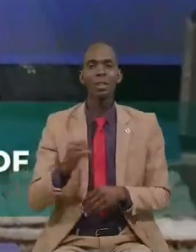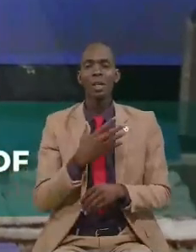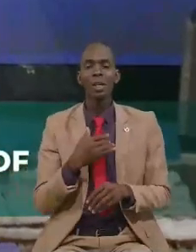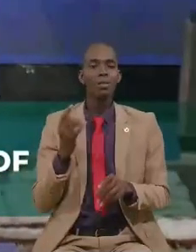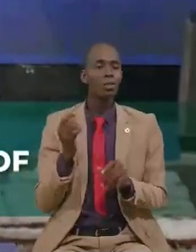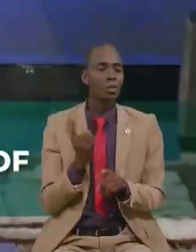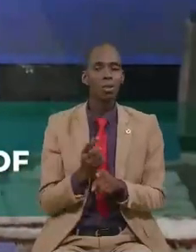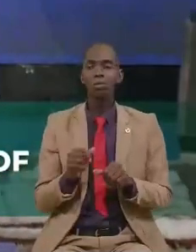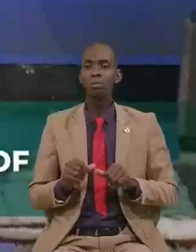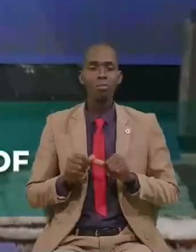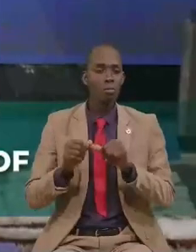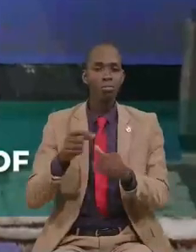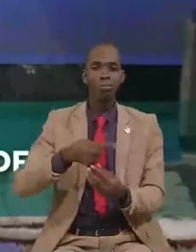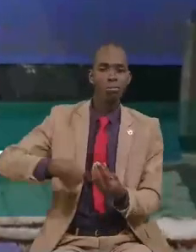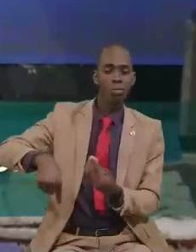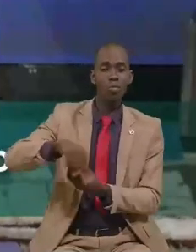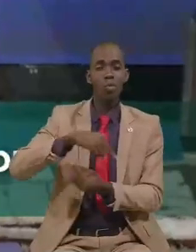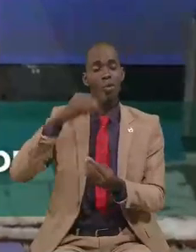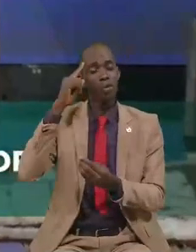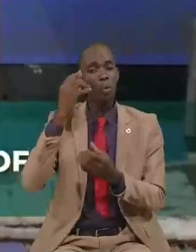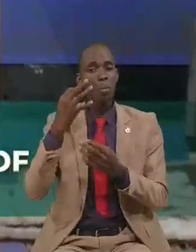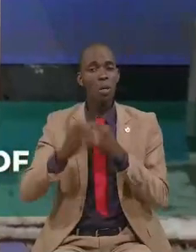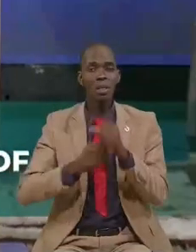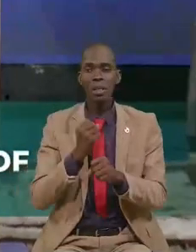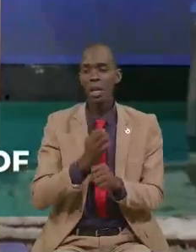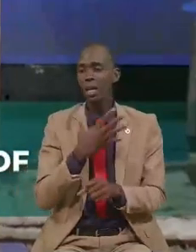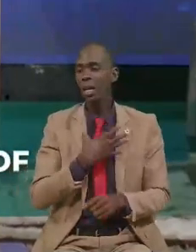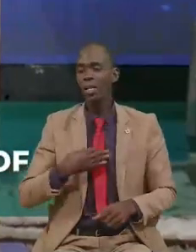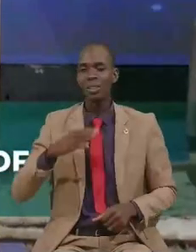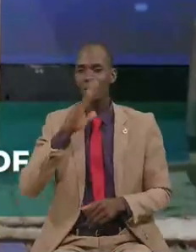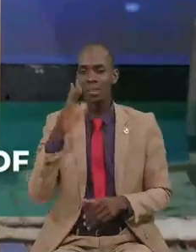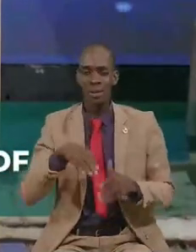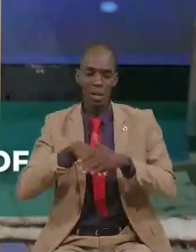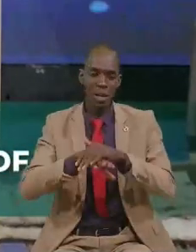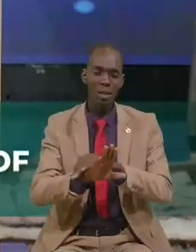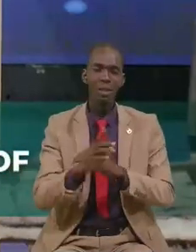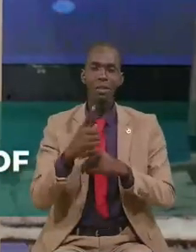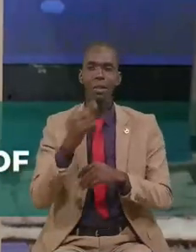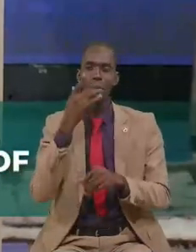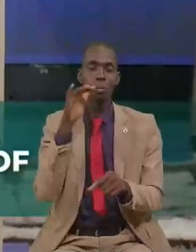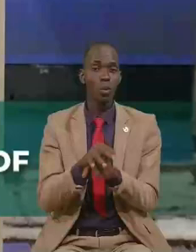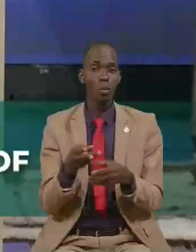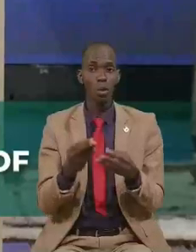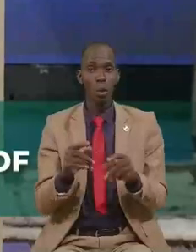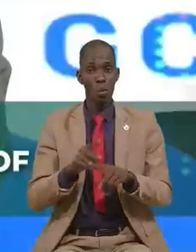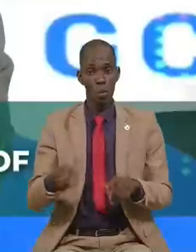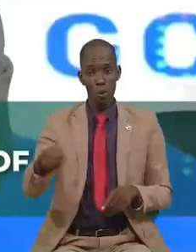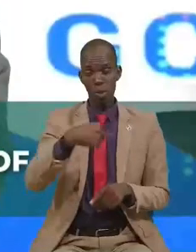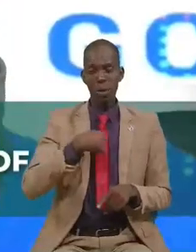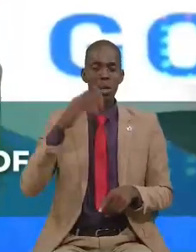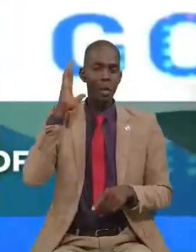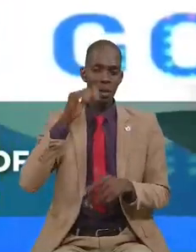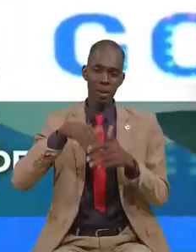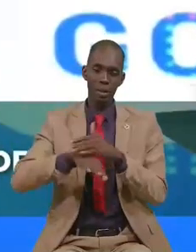le tour pendant des années et ils n'étaient jamais entrés sur la terre promise. Mais nous allons entrer.